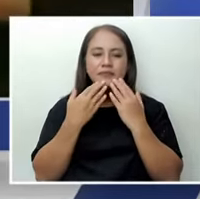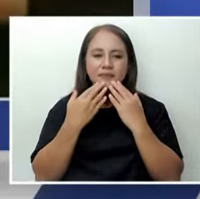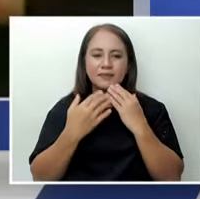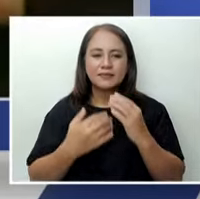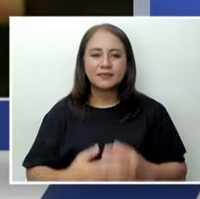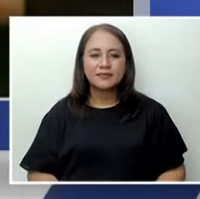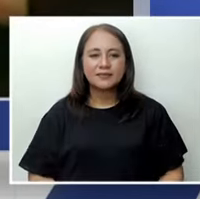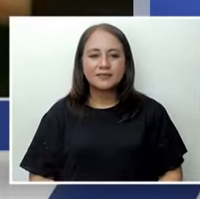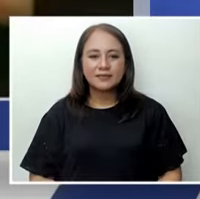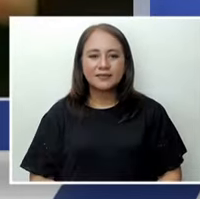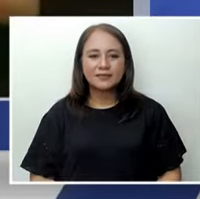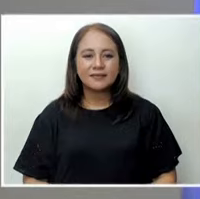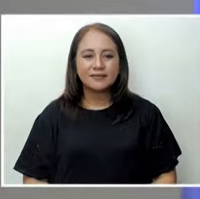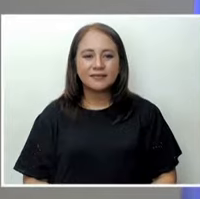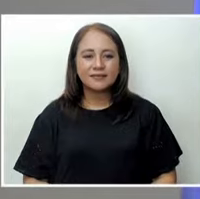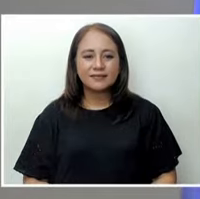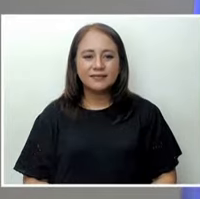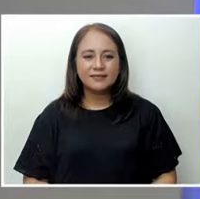Bianca Dava.